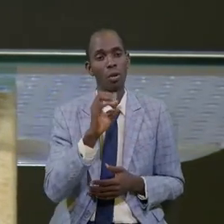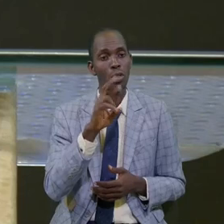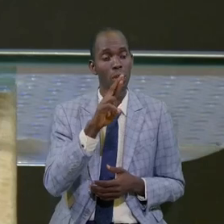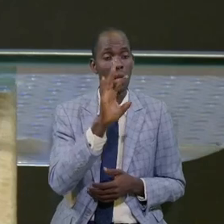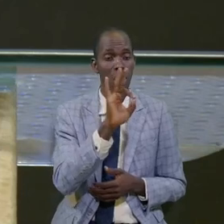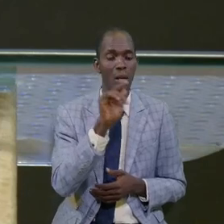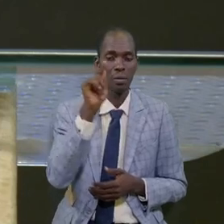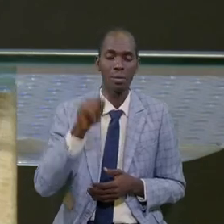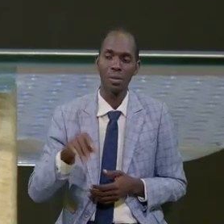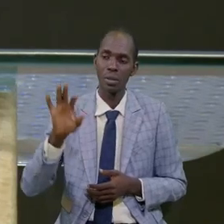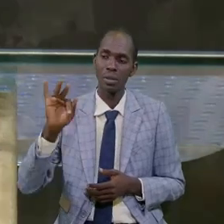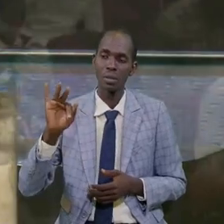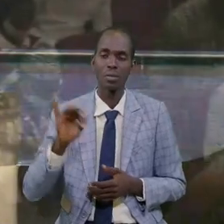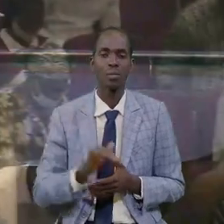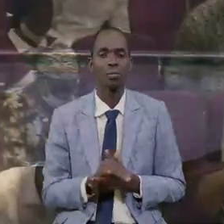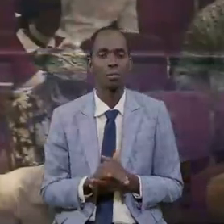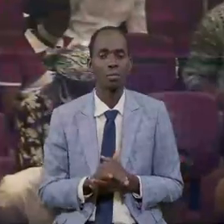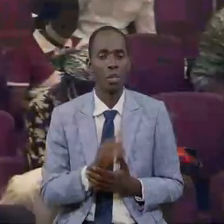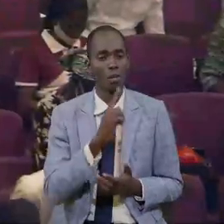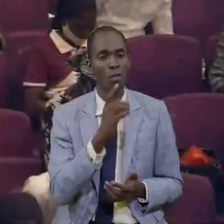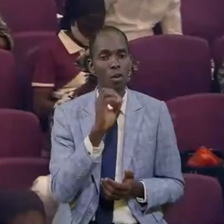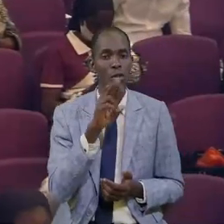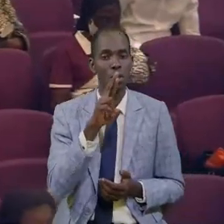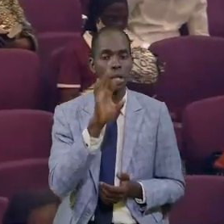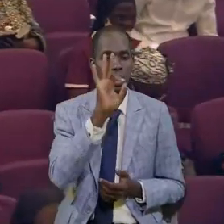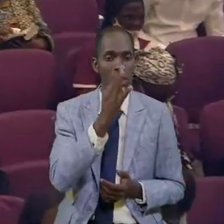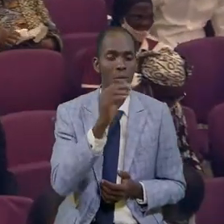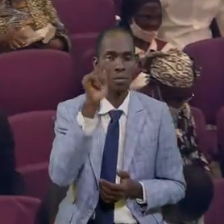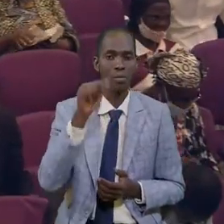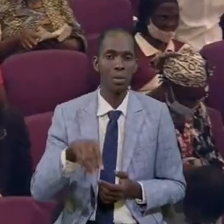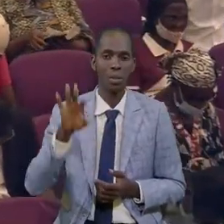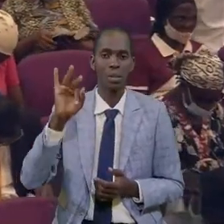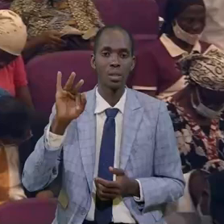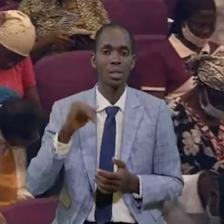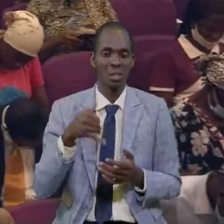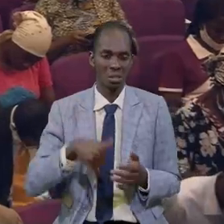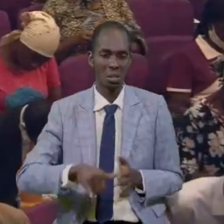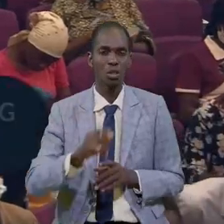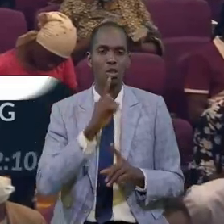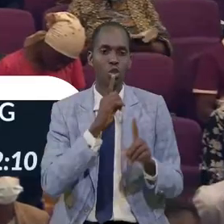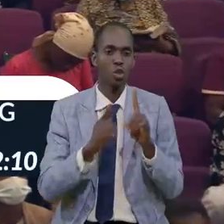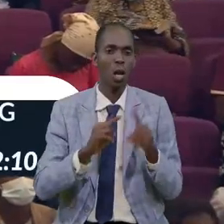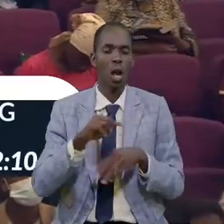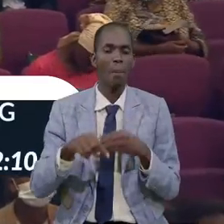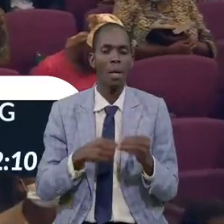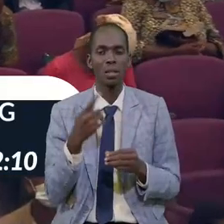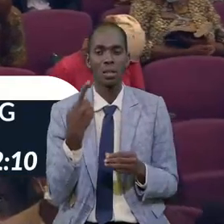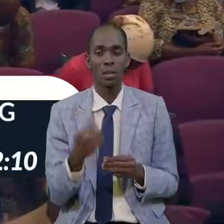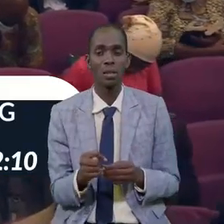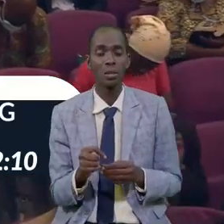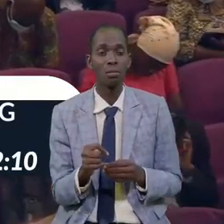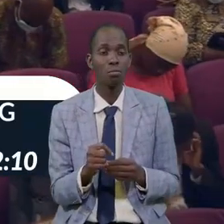19. 1 Corinthiens 9, 19. Il parle du